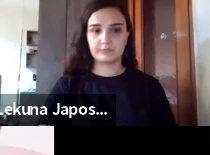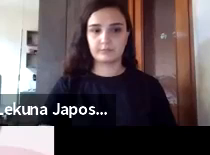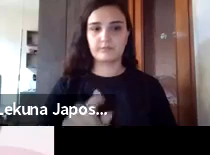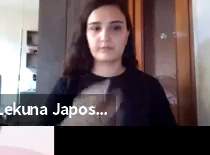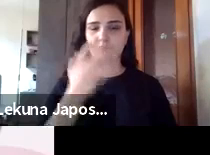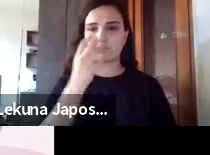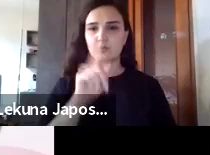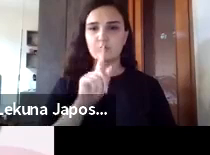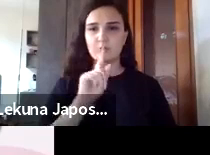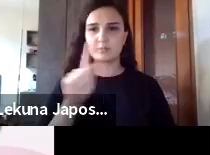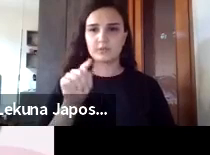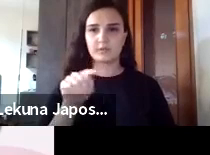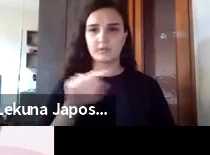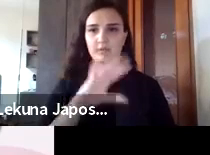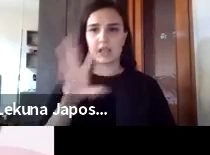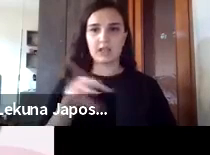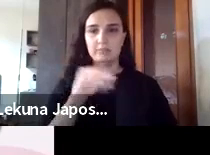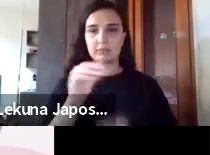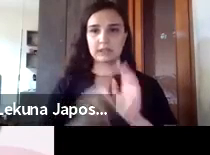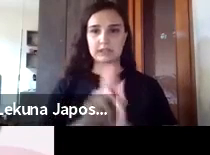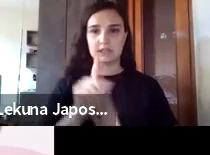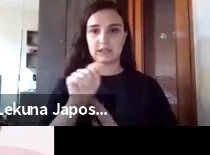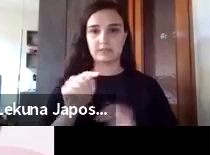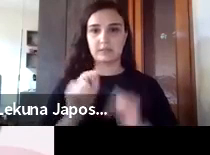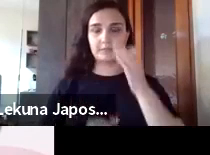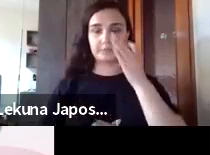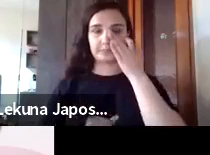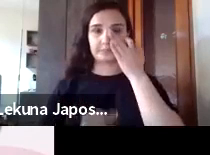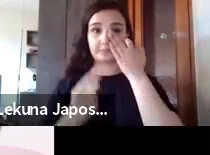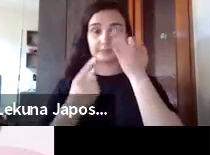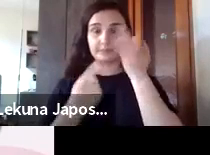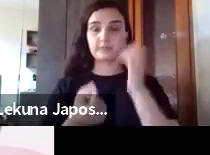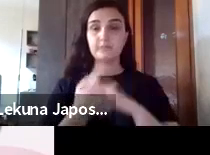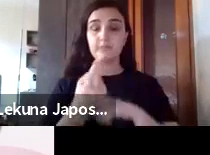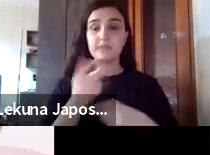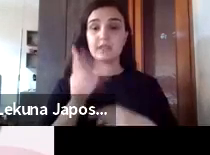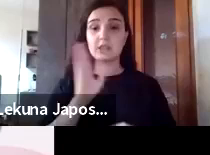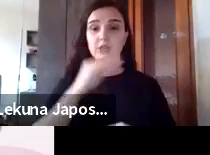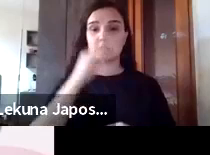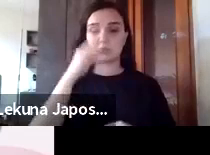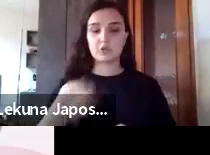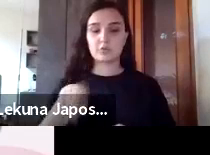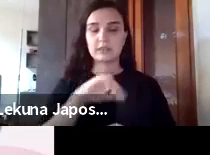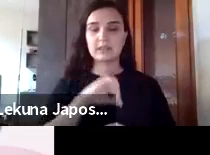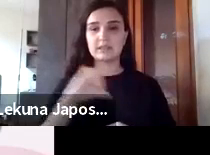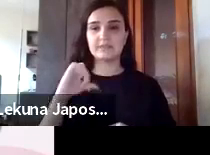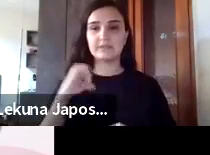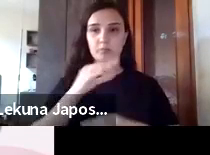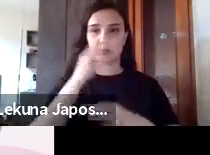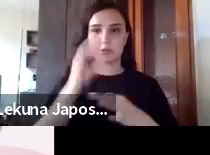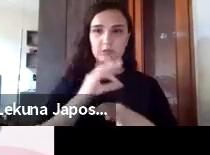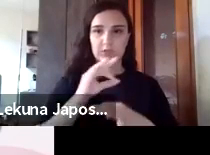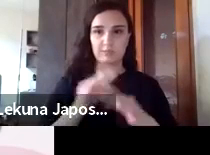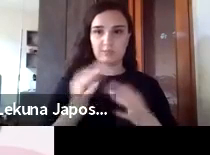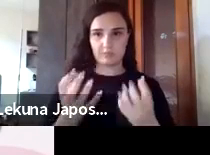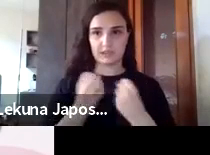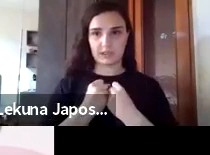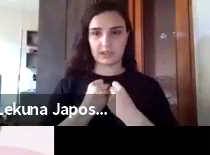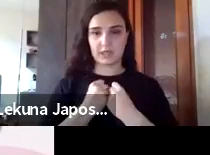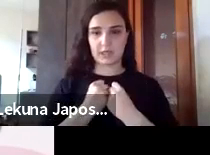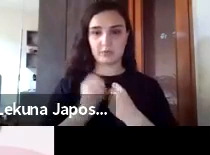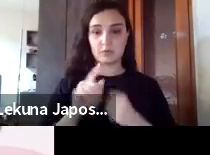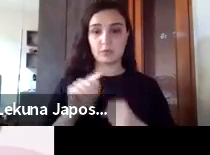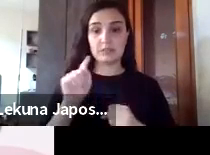საიდანაც პრინციპში ყველაფერი იწყება, ხო? საიდანაც მშობელი იღებს აი ამ პასუხისმგებლობას, რომ